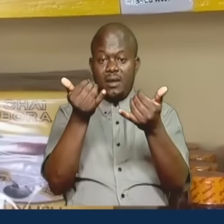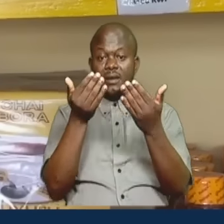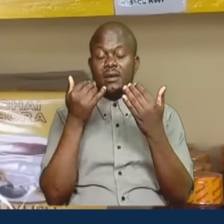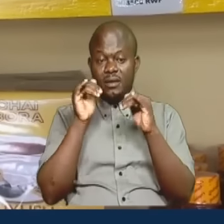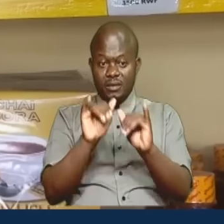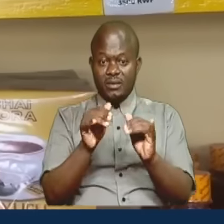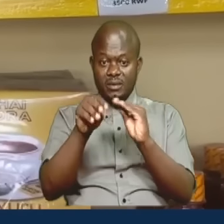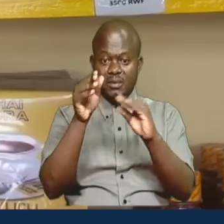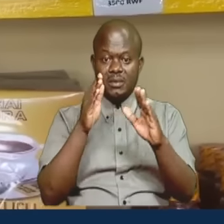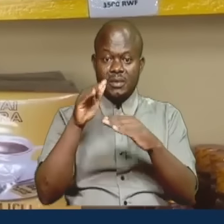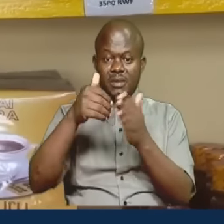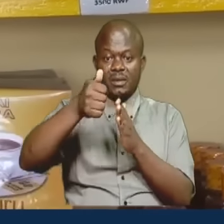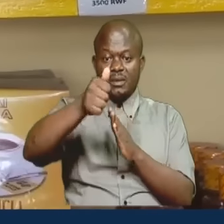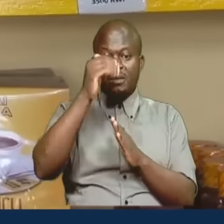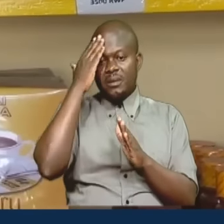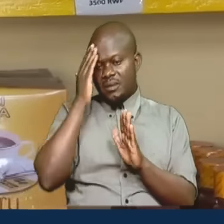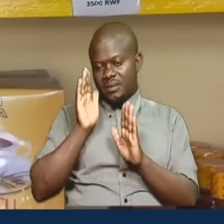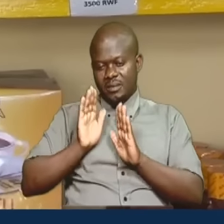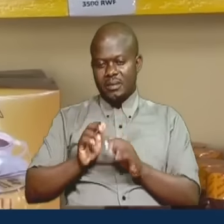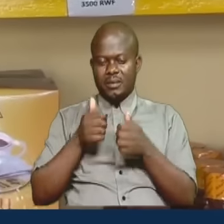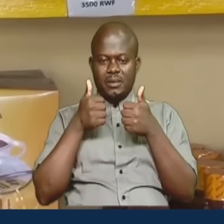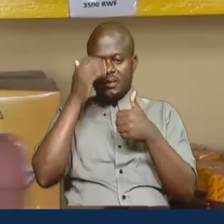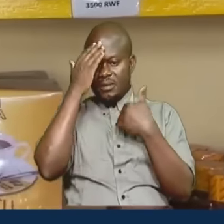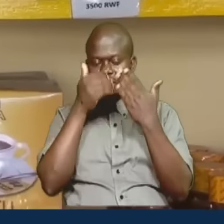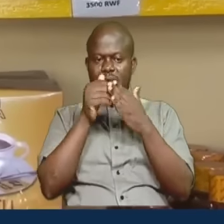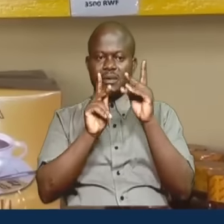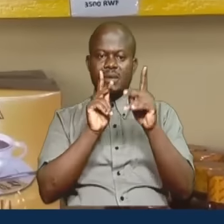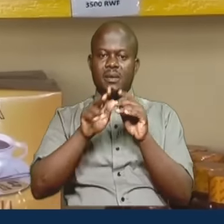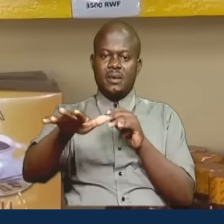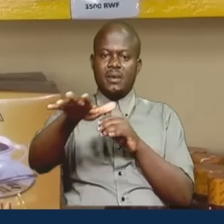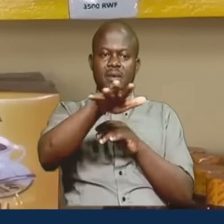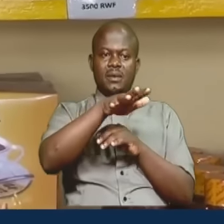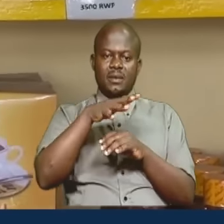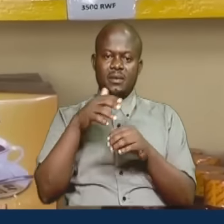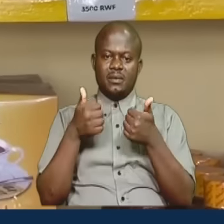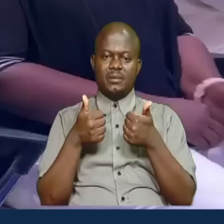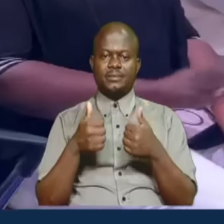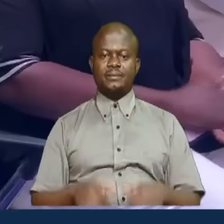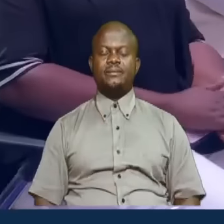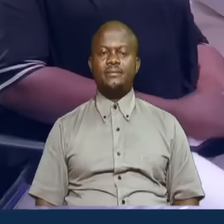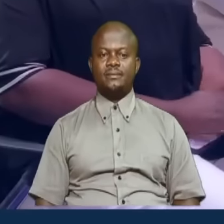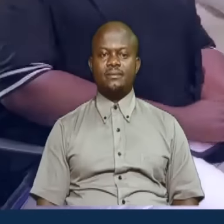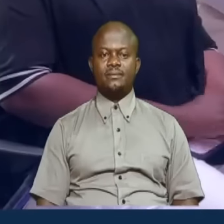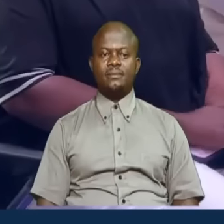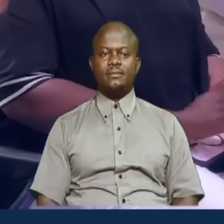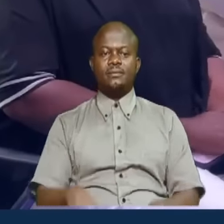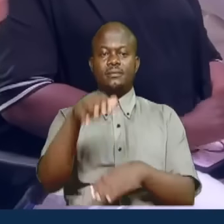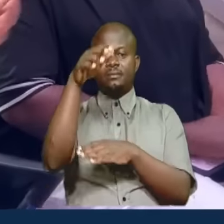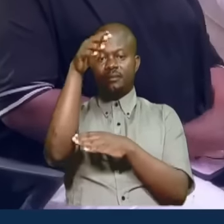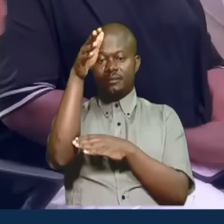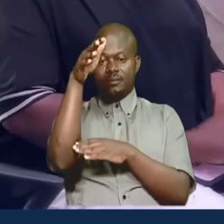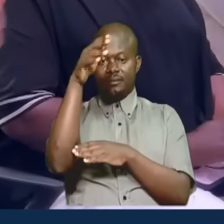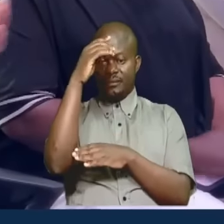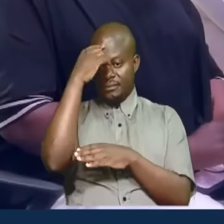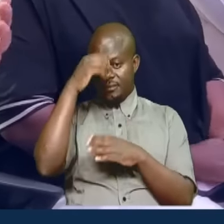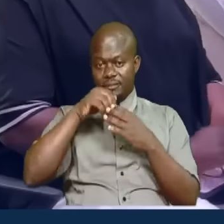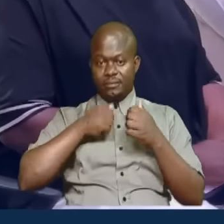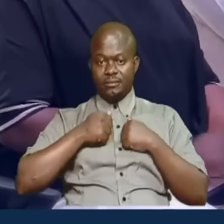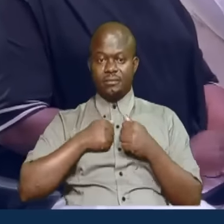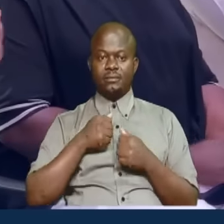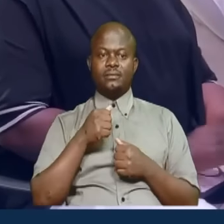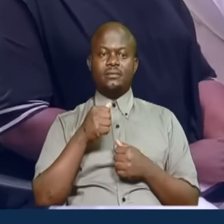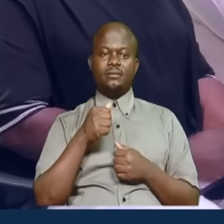byawe ubuzi ko bitekanye kuko n'abantu baha tubana neza. Ambasaderi w'Ubuhinde mu Rwanda uri dupa